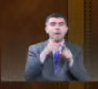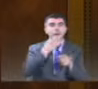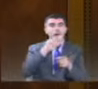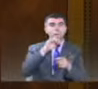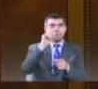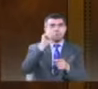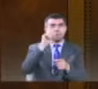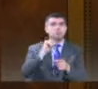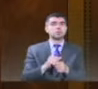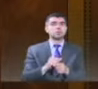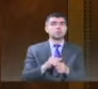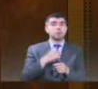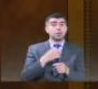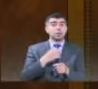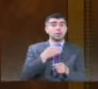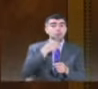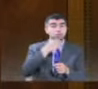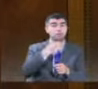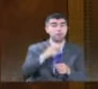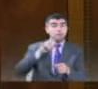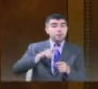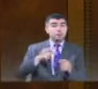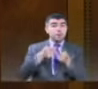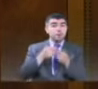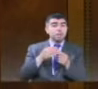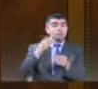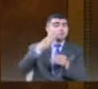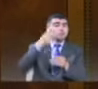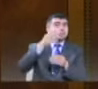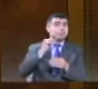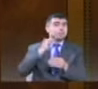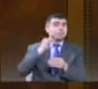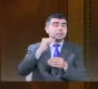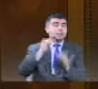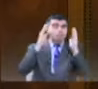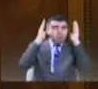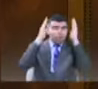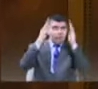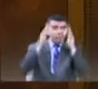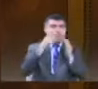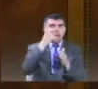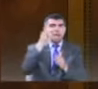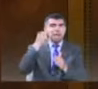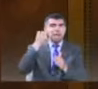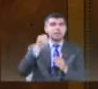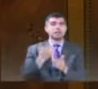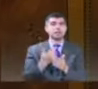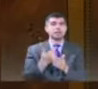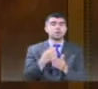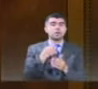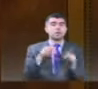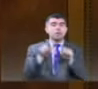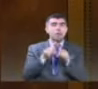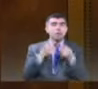أنه يعني فيها الاستمرارية. هذا الشيء راه من محمد الخامس رحمه الله والحسن الثاني، وأنتم إن لم